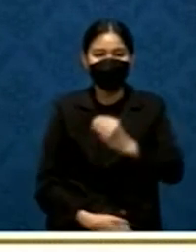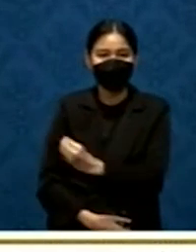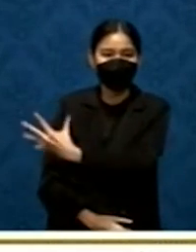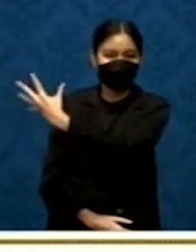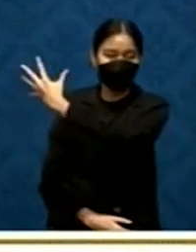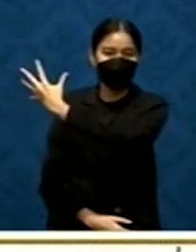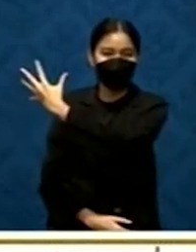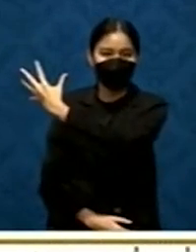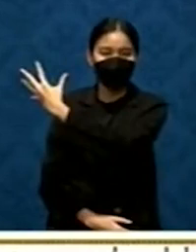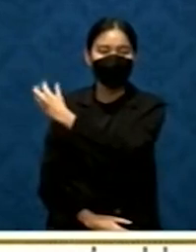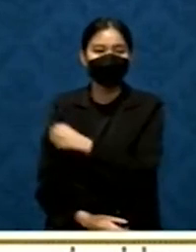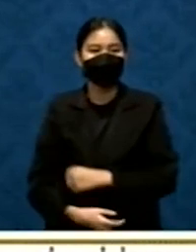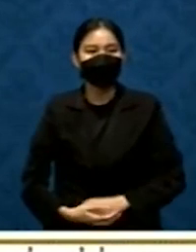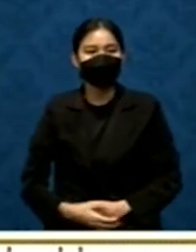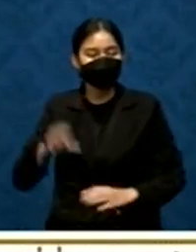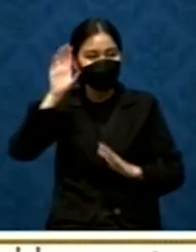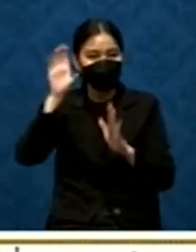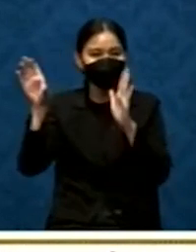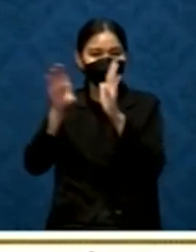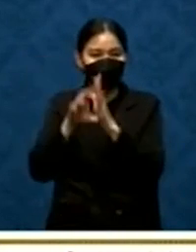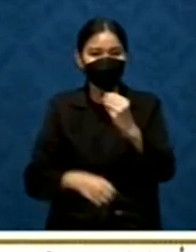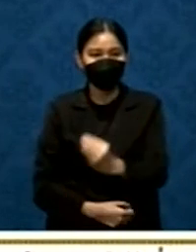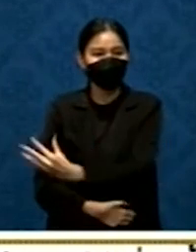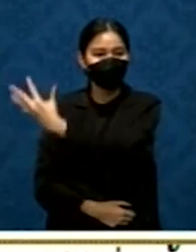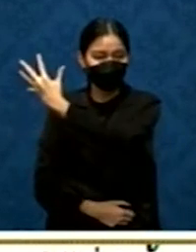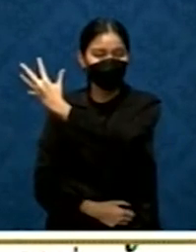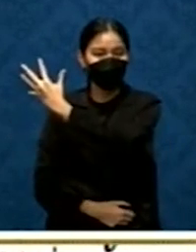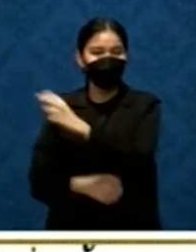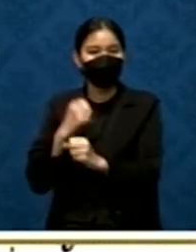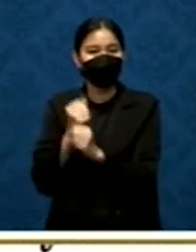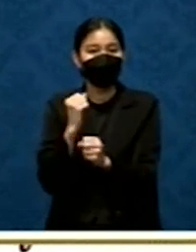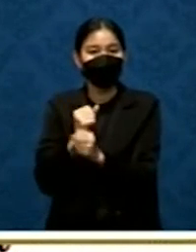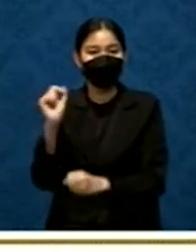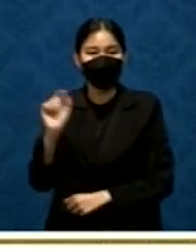นึ่งครับซึ่งผมเตรียมมาหนึ่งภาพเราได้ดำเนินการ